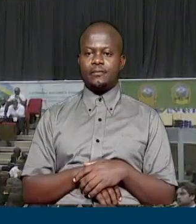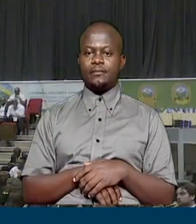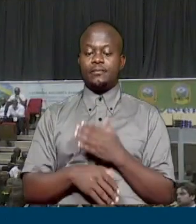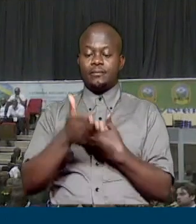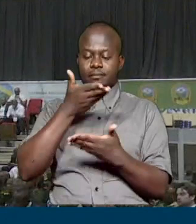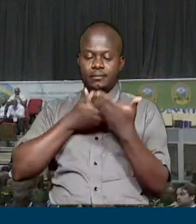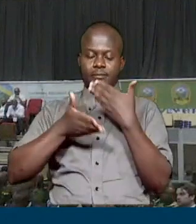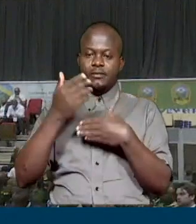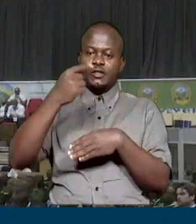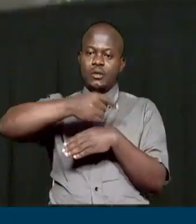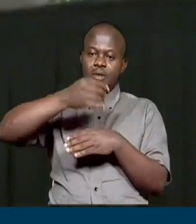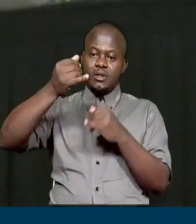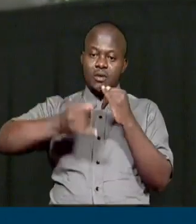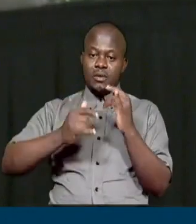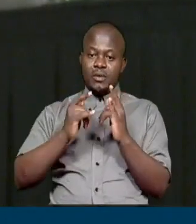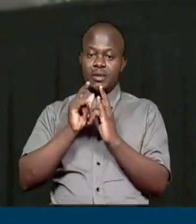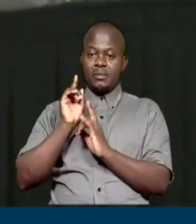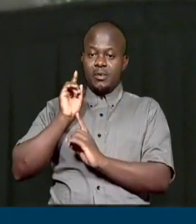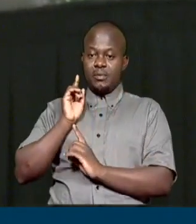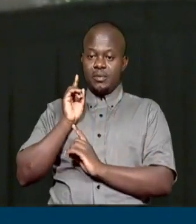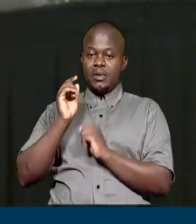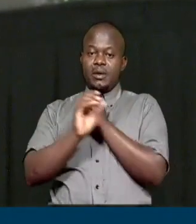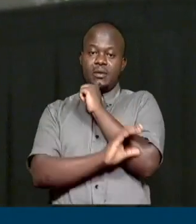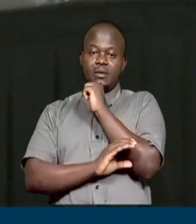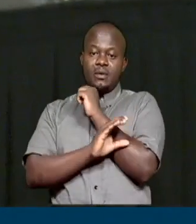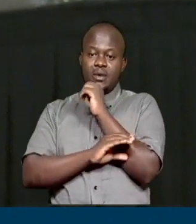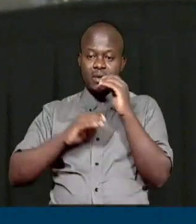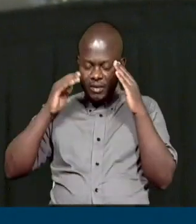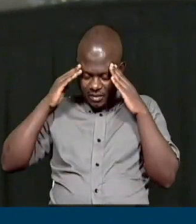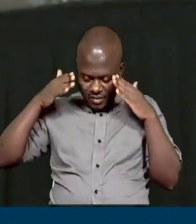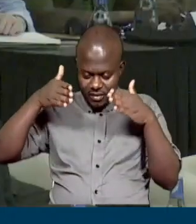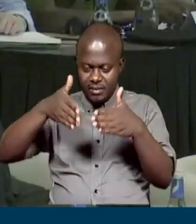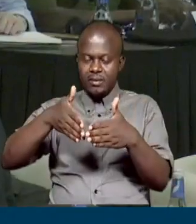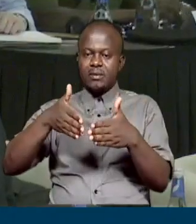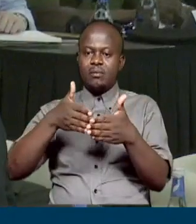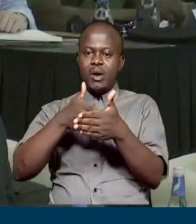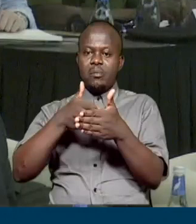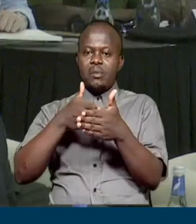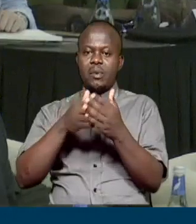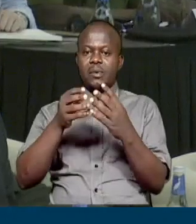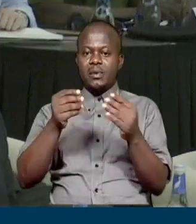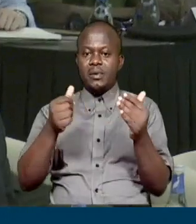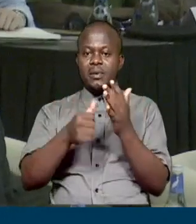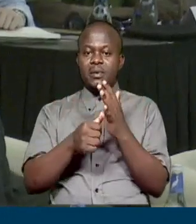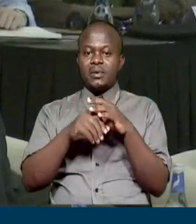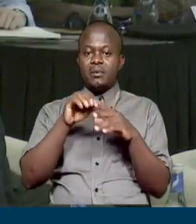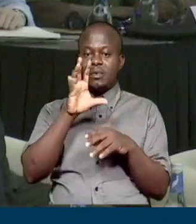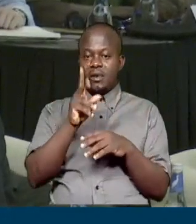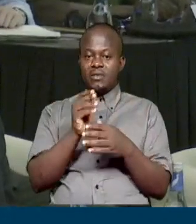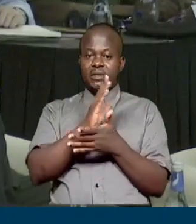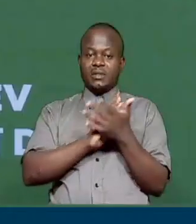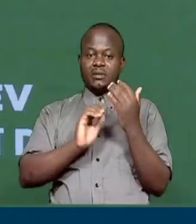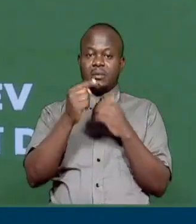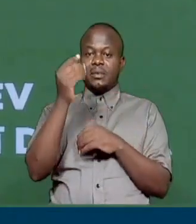Ibiganiro byo ku munsi wa nyuma w'inama y'umutekano w'igihugu byibanze ku mbogamizi n'ibyaba ibisubizo ku mutekano muri Afurika. Kimwe muri ibi